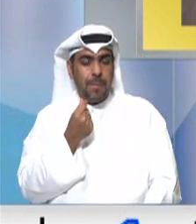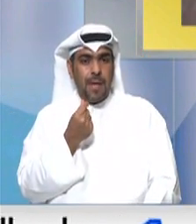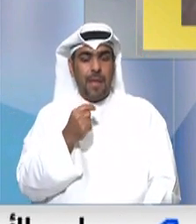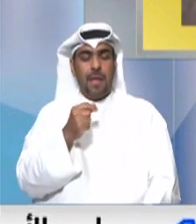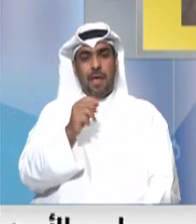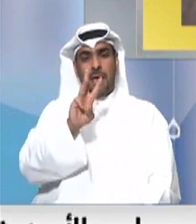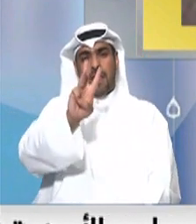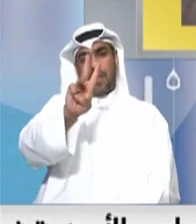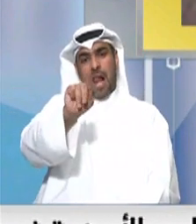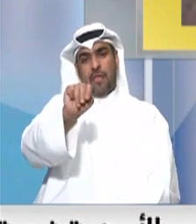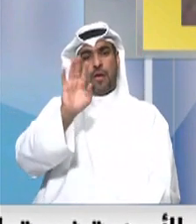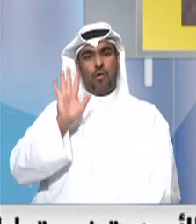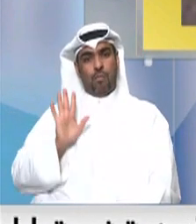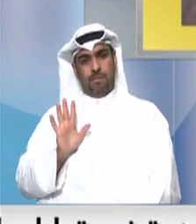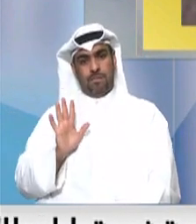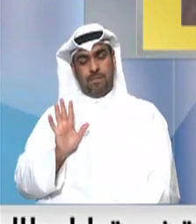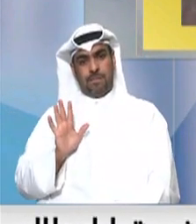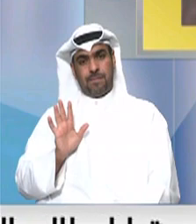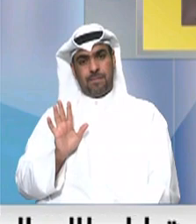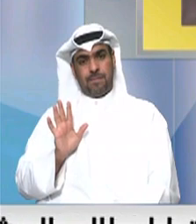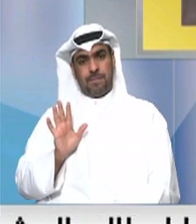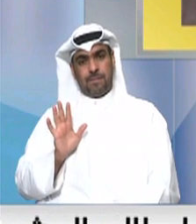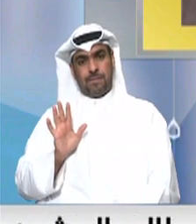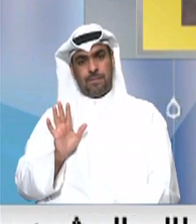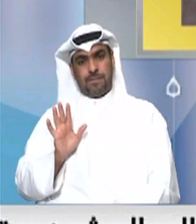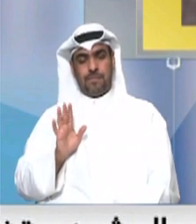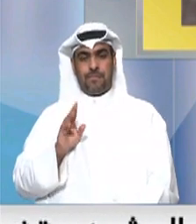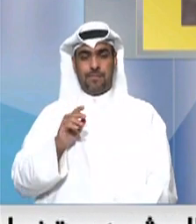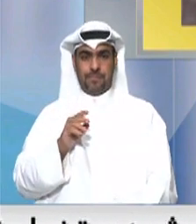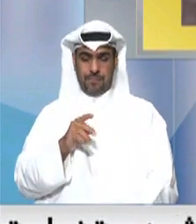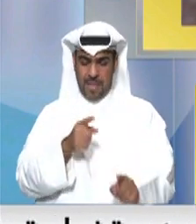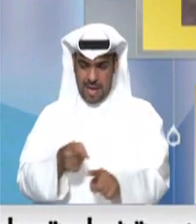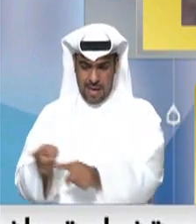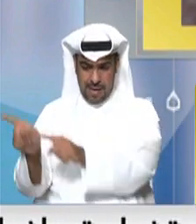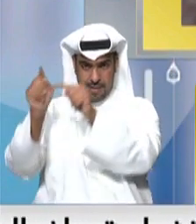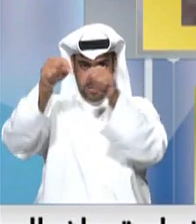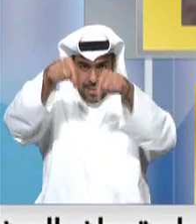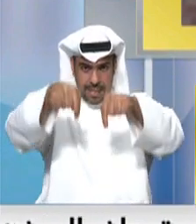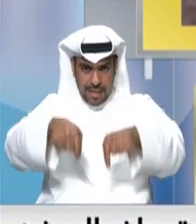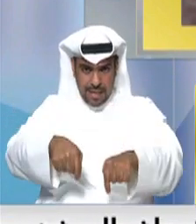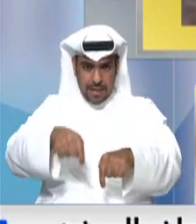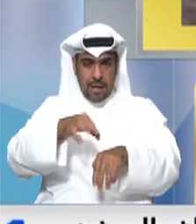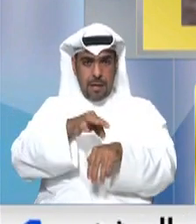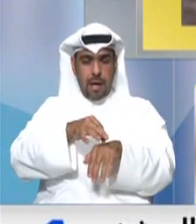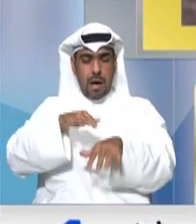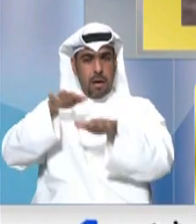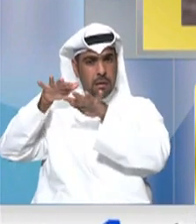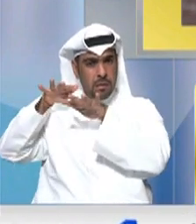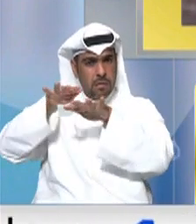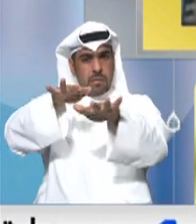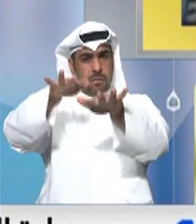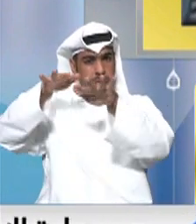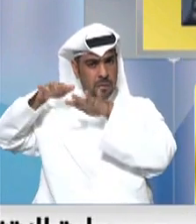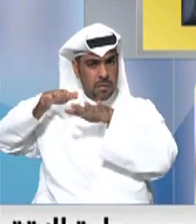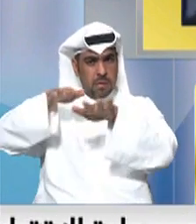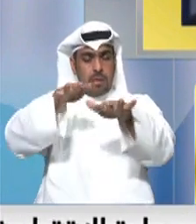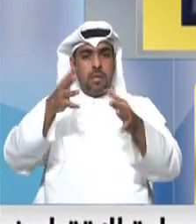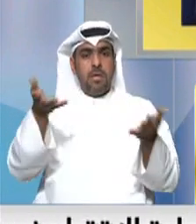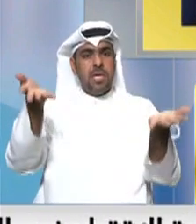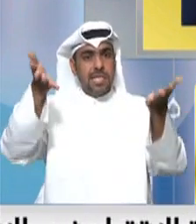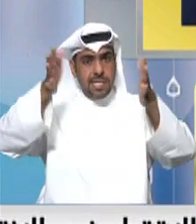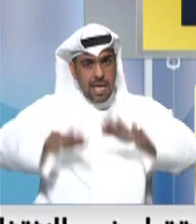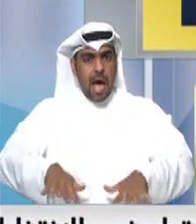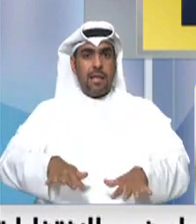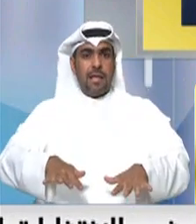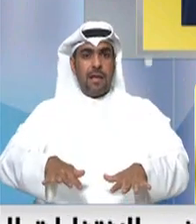الرسمية. المراقبون هنا يعتقدون بأن حتى الآن الإقبال الكثيف والاندفاع نحو صناديق